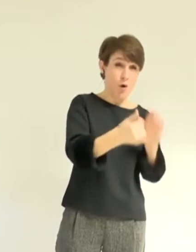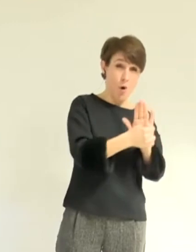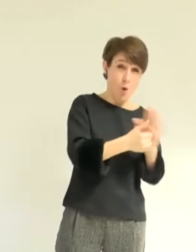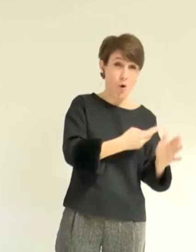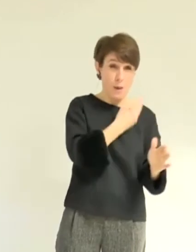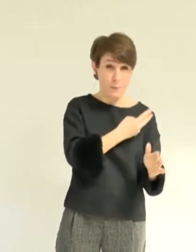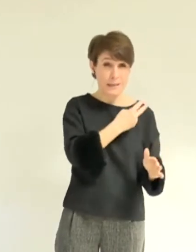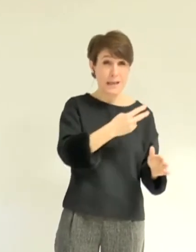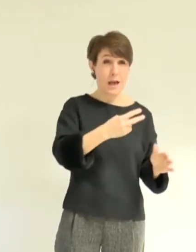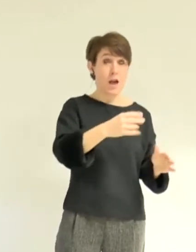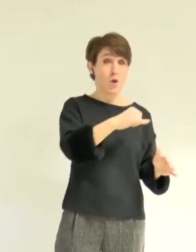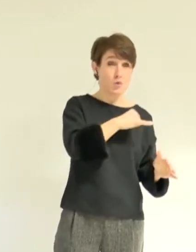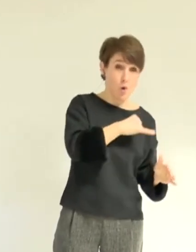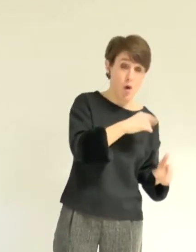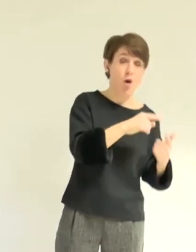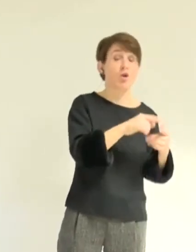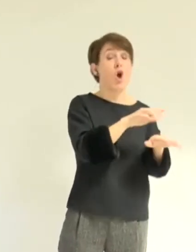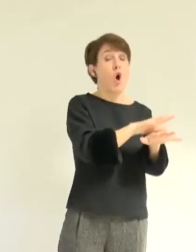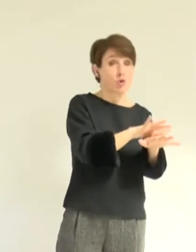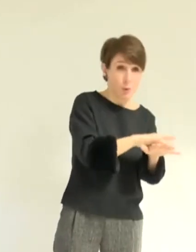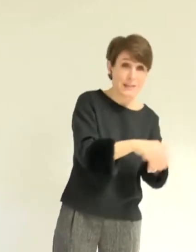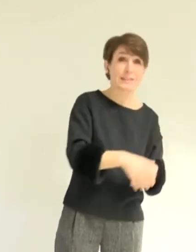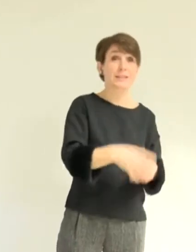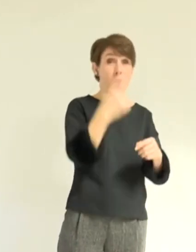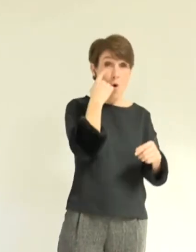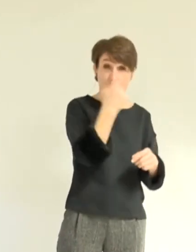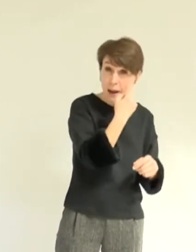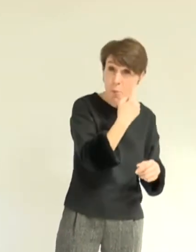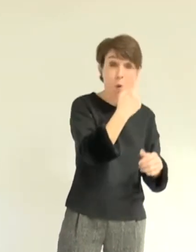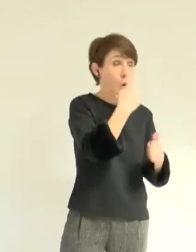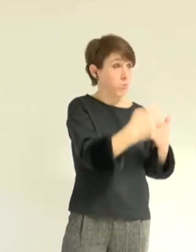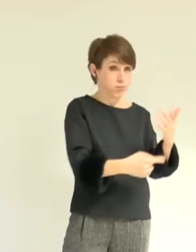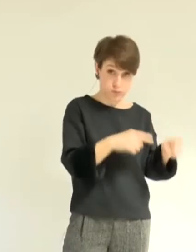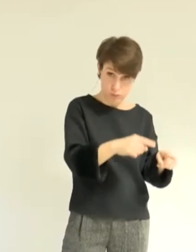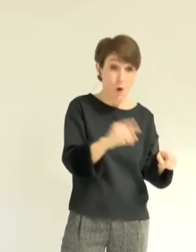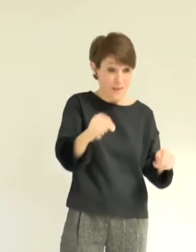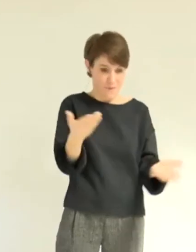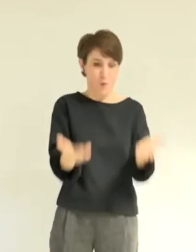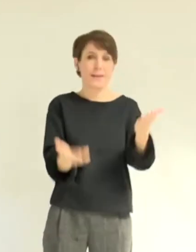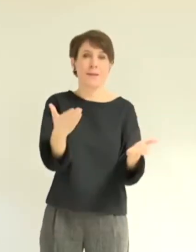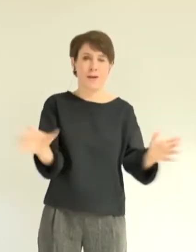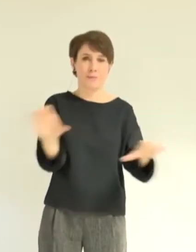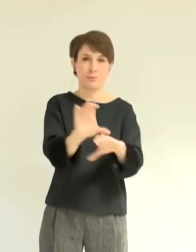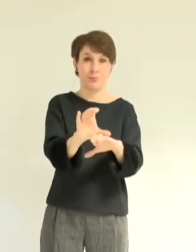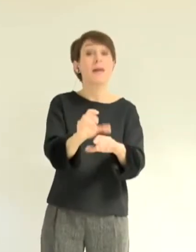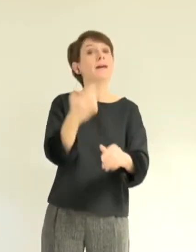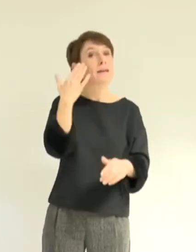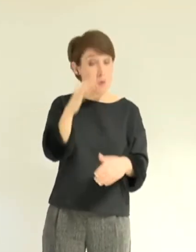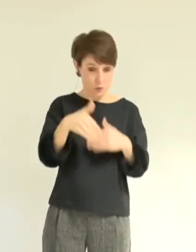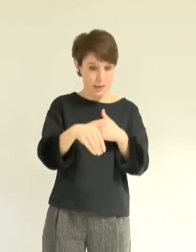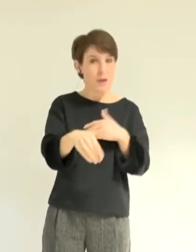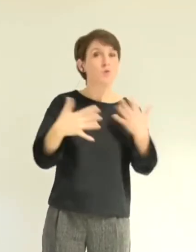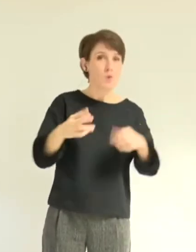15 anesthésistes, les ophtalmos. On le sait, cet équilibre, il est en danger avec le